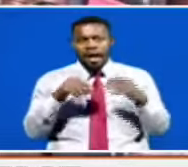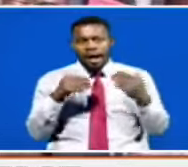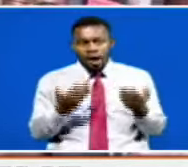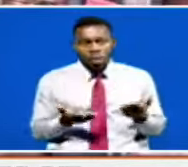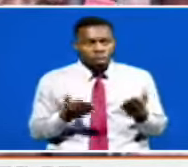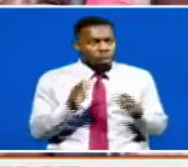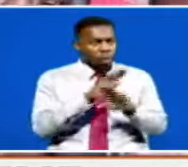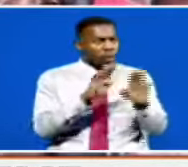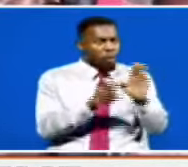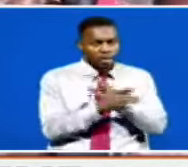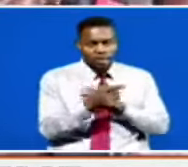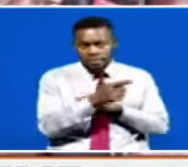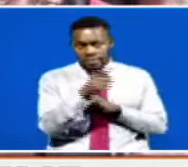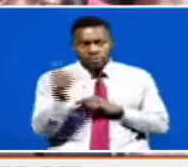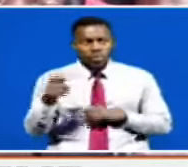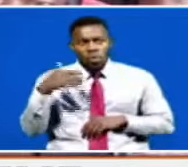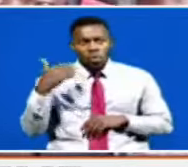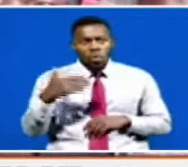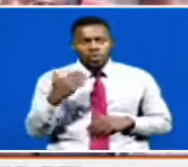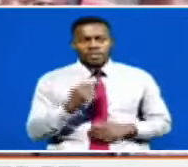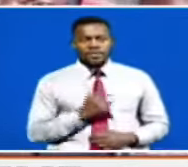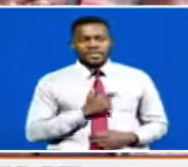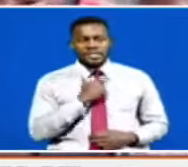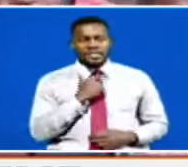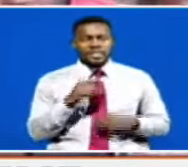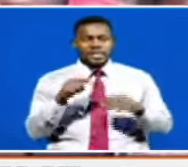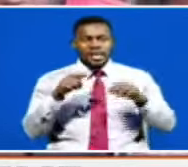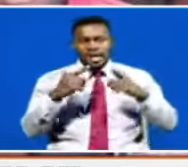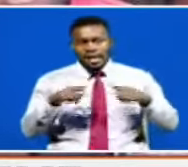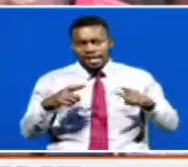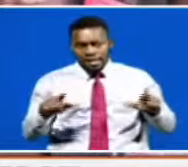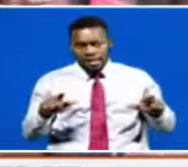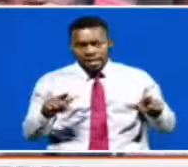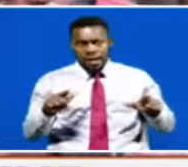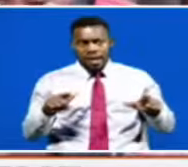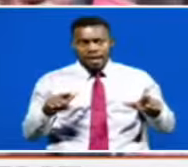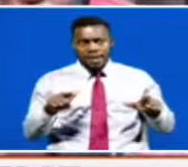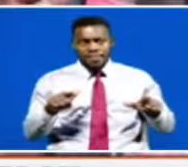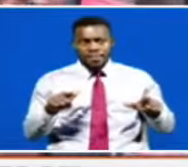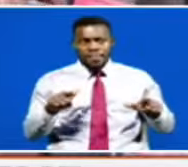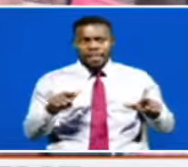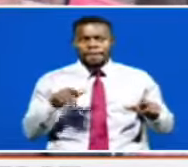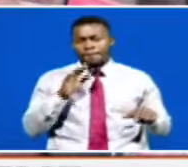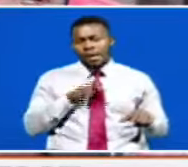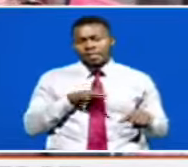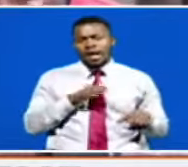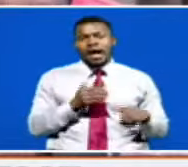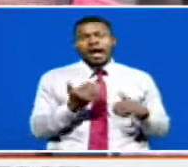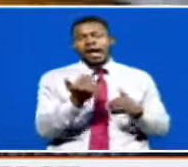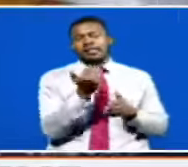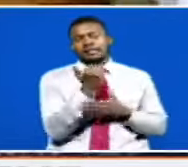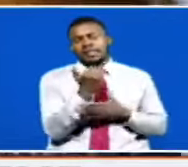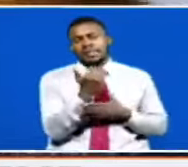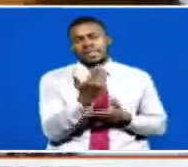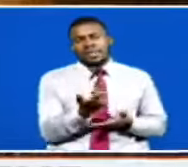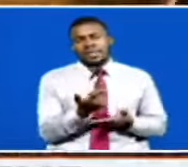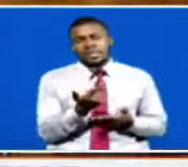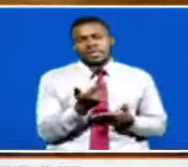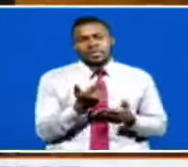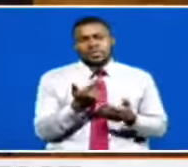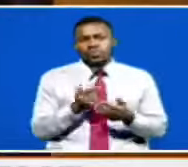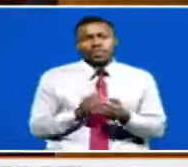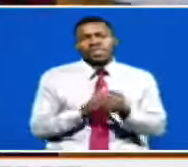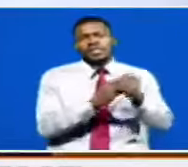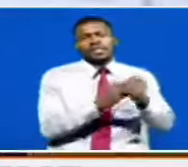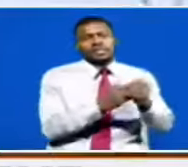wanaendaga barini. Sasa wamama, mimi nikitoka bibi ananiambia tutaenda na wewe, na wanaogopa kukaa kwa nyumba. Naibu chifu